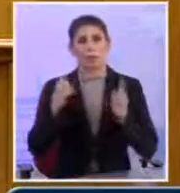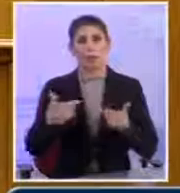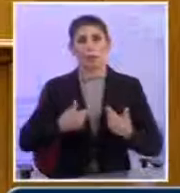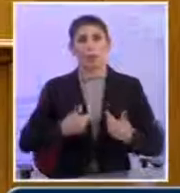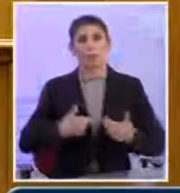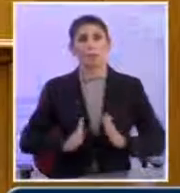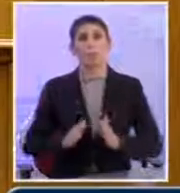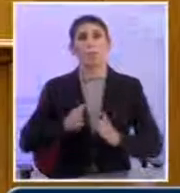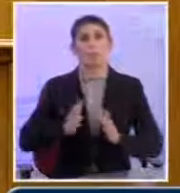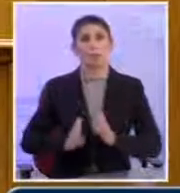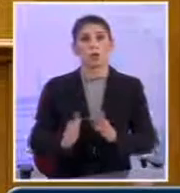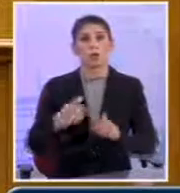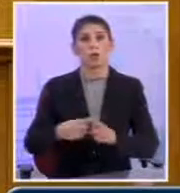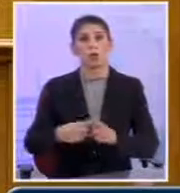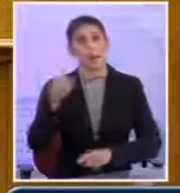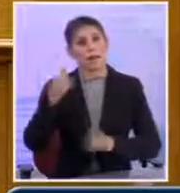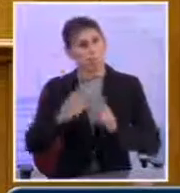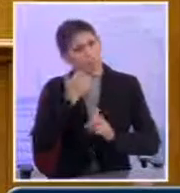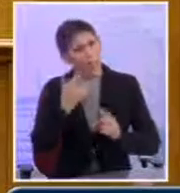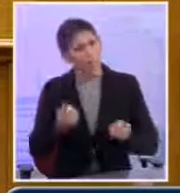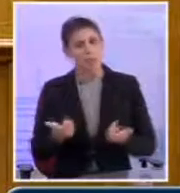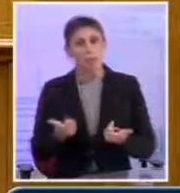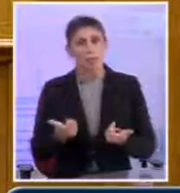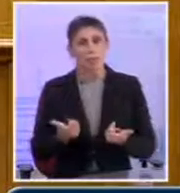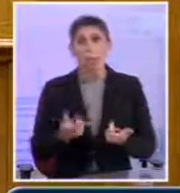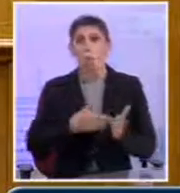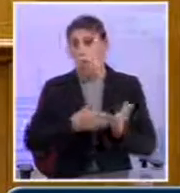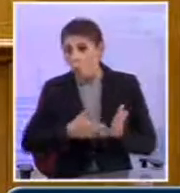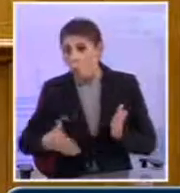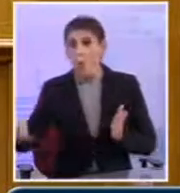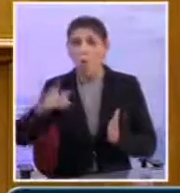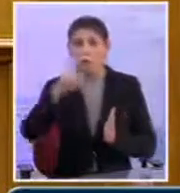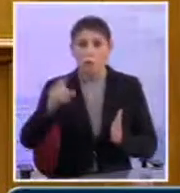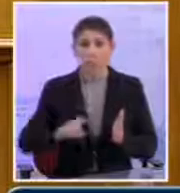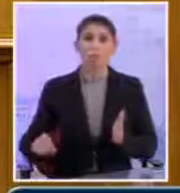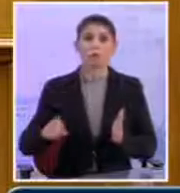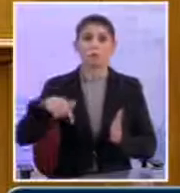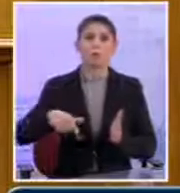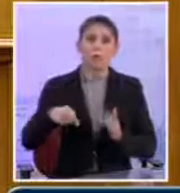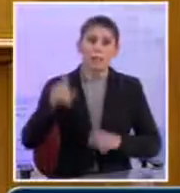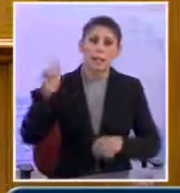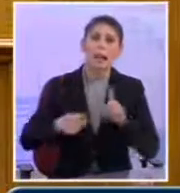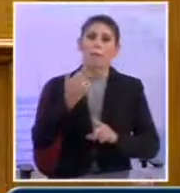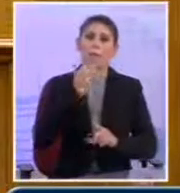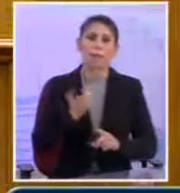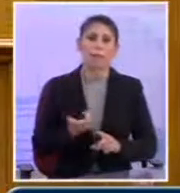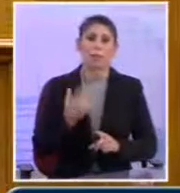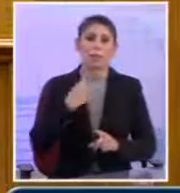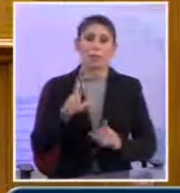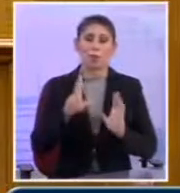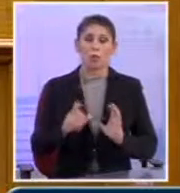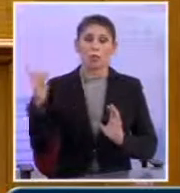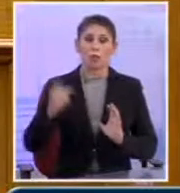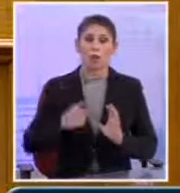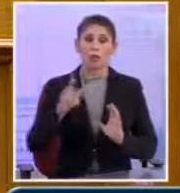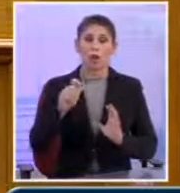πήγαμε μπροστά την Ελλάδα, αλλά έγιναν και κάποια λάθη. Όλο αυτό που ζούμε σήμερα είναι κάποια λάθη. Το 180%